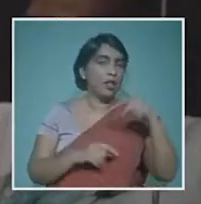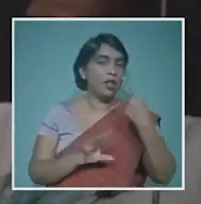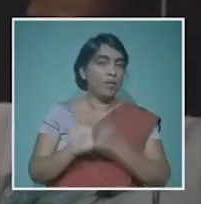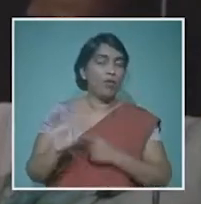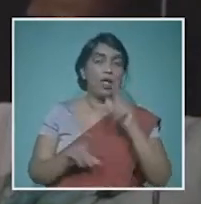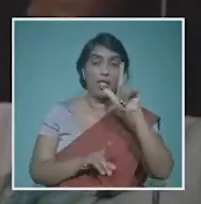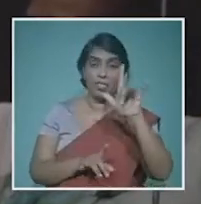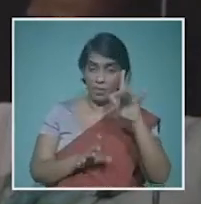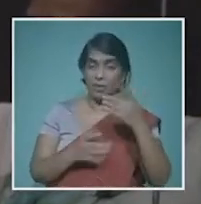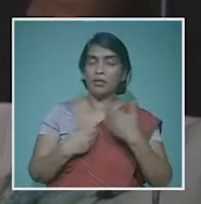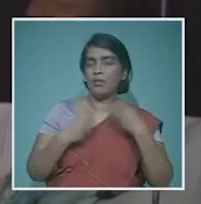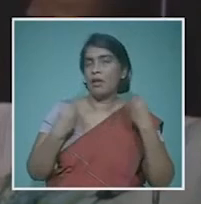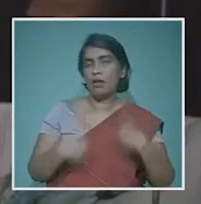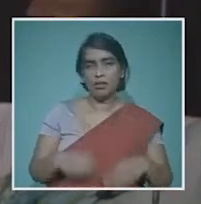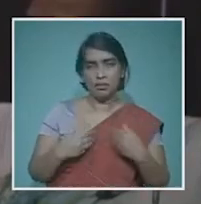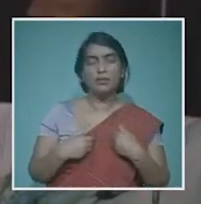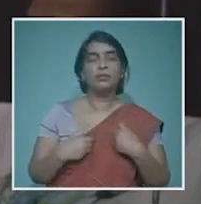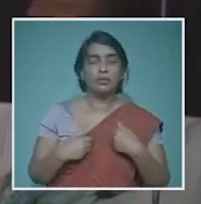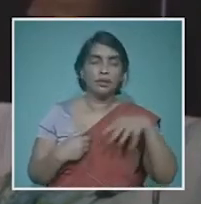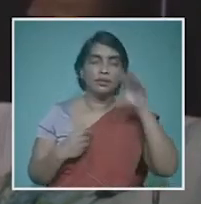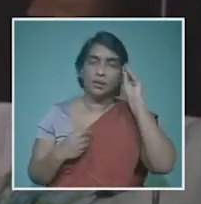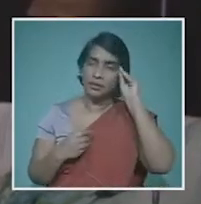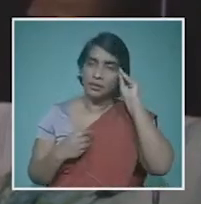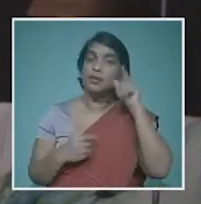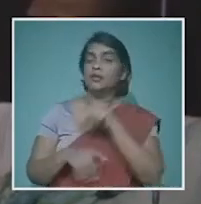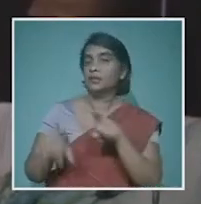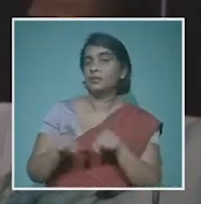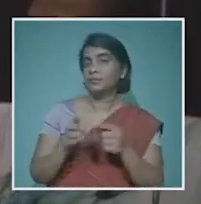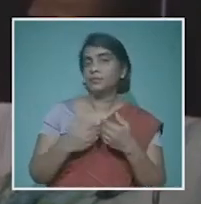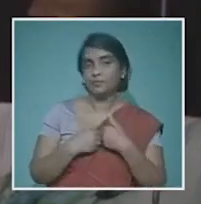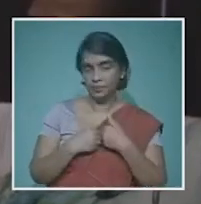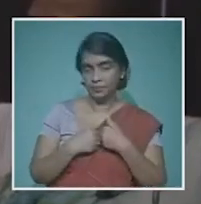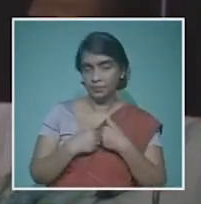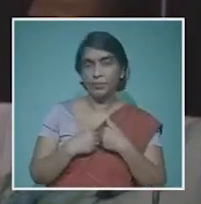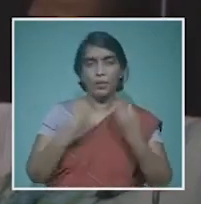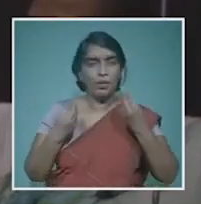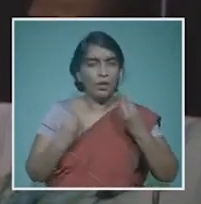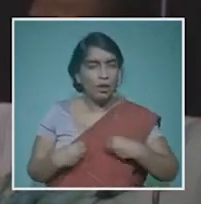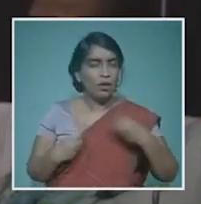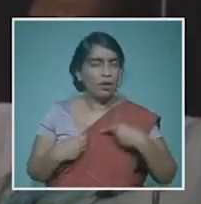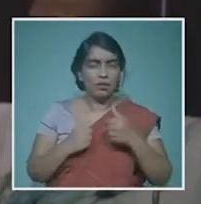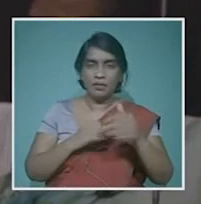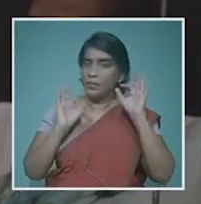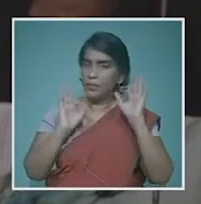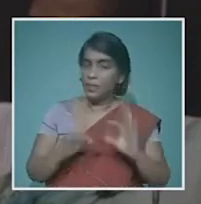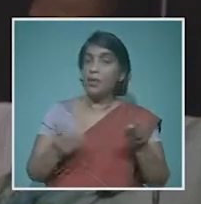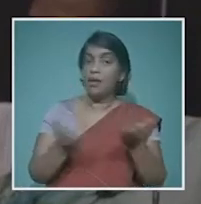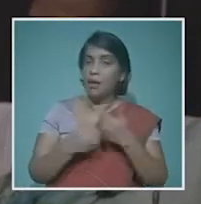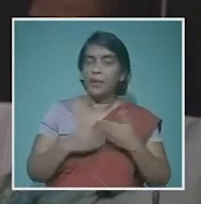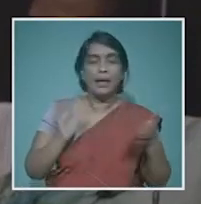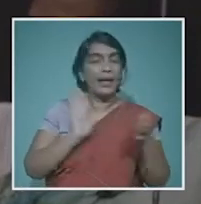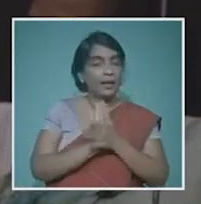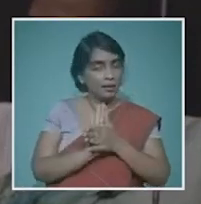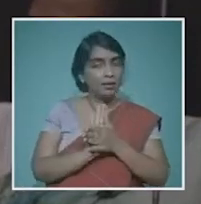අවුරුදු 75යි අපි පරාදයි. මේකයි අපි තීරුම් ගන්න ඕනේ. ඒ නිසා අපි පරදින තැනට වැඩ නොකර අපි ඔක්කොම එකතු